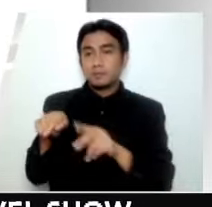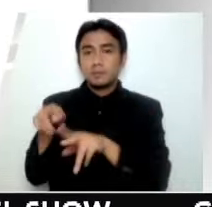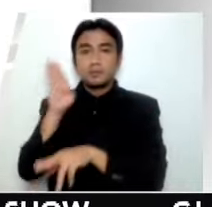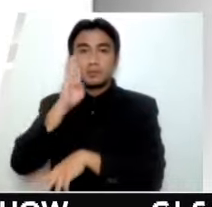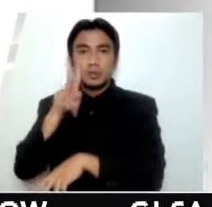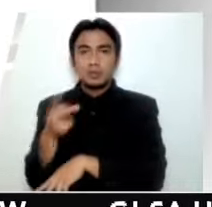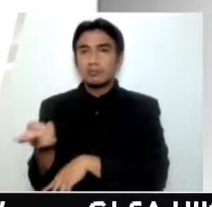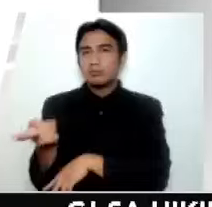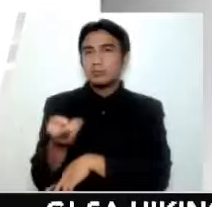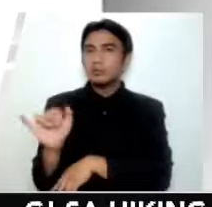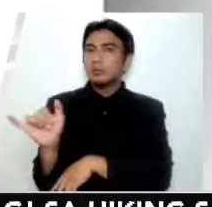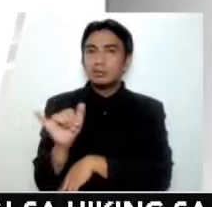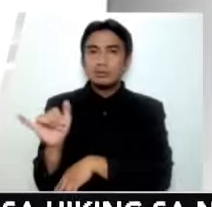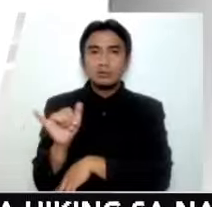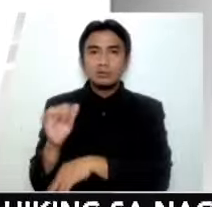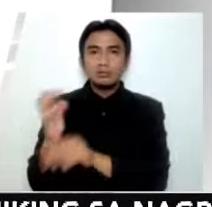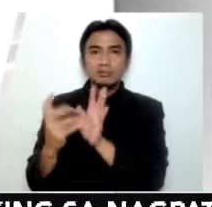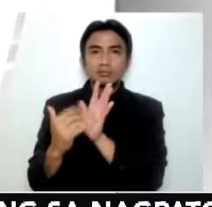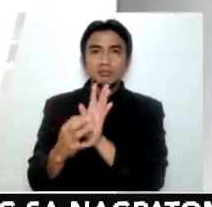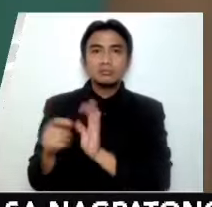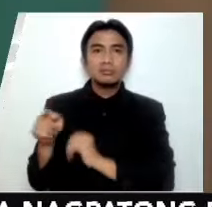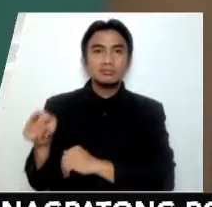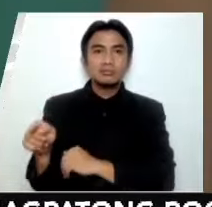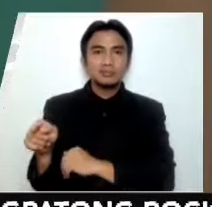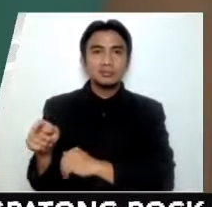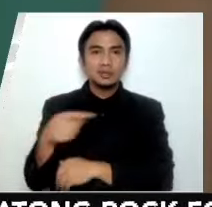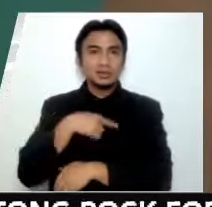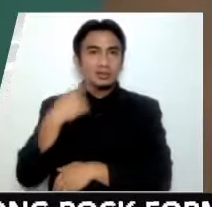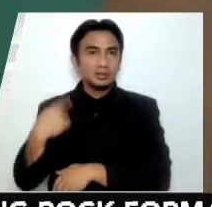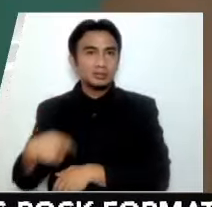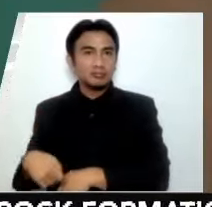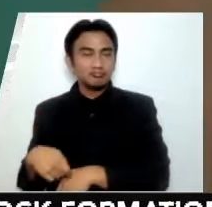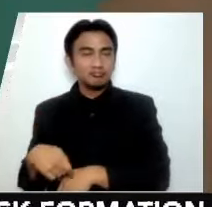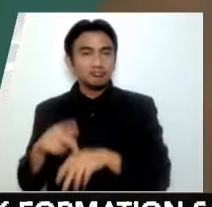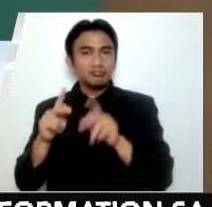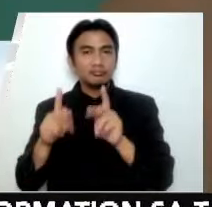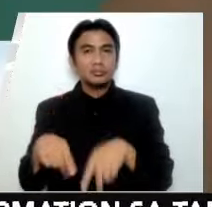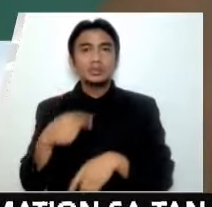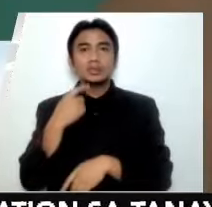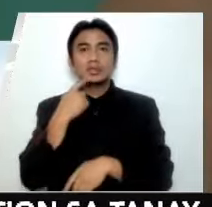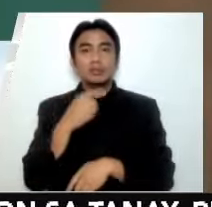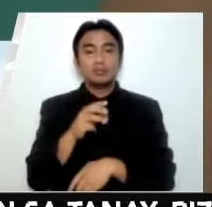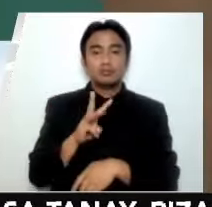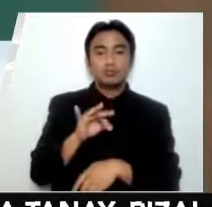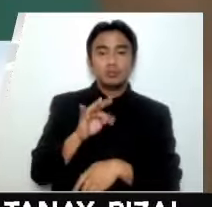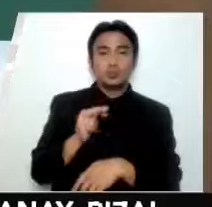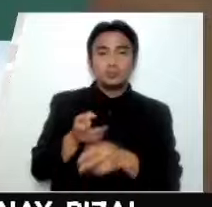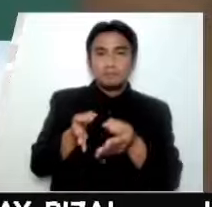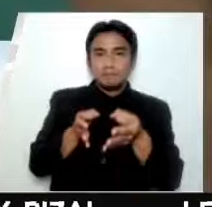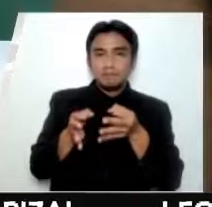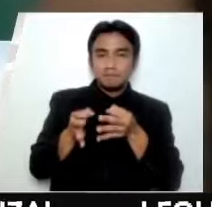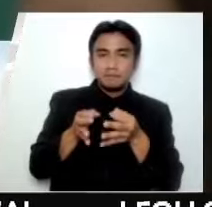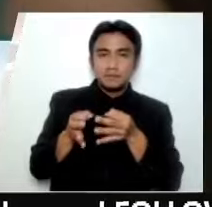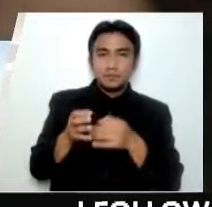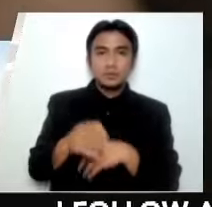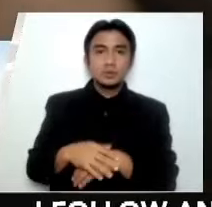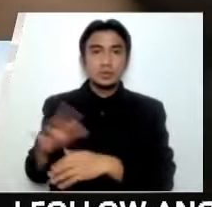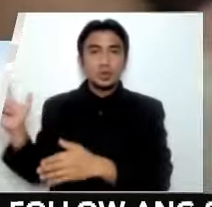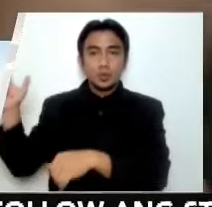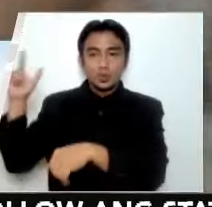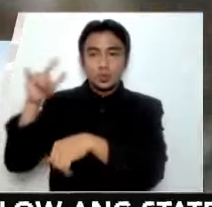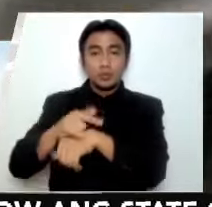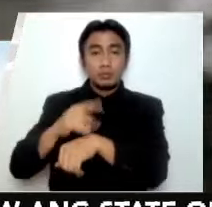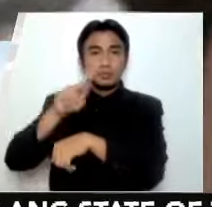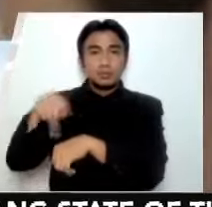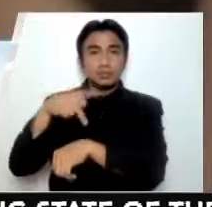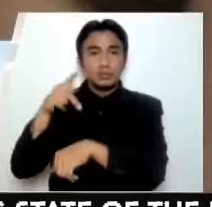sa fingerprint ni Goh Xiangdian ayon kay Senator Win Gatchalian. Dumating daw sa Pilipinas si Goh Xiangdian mula